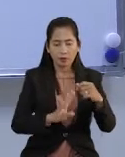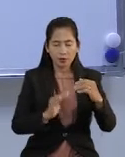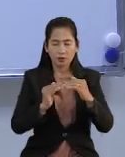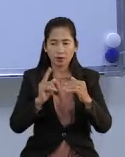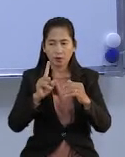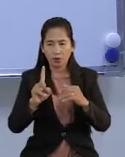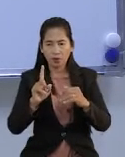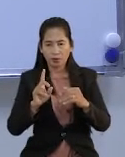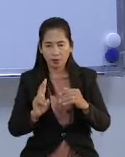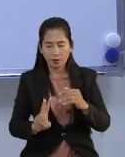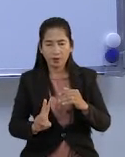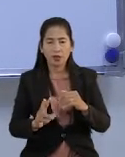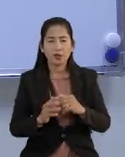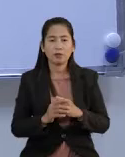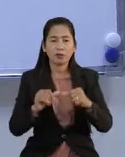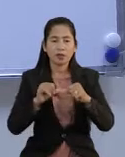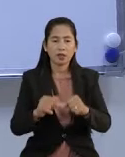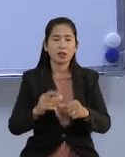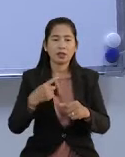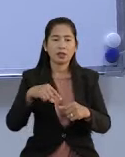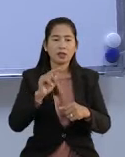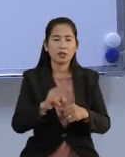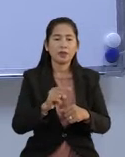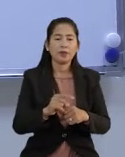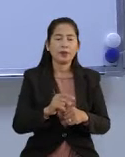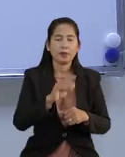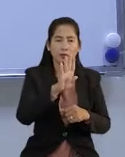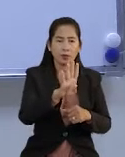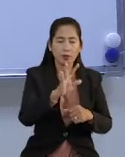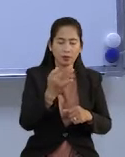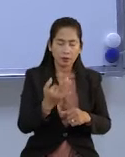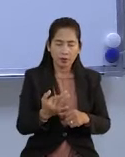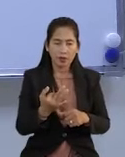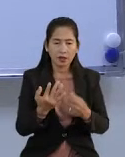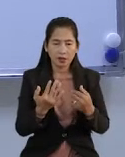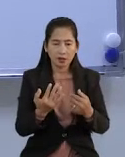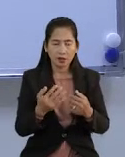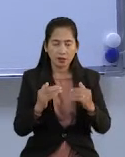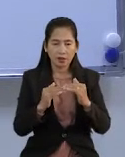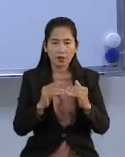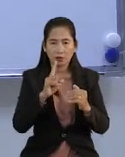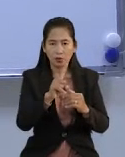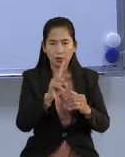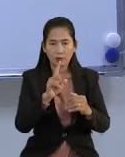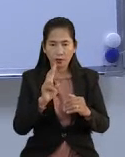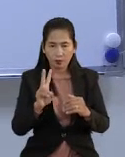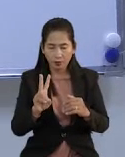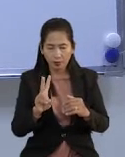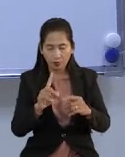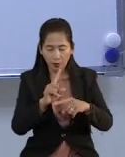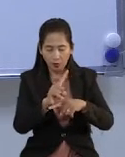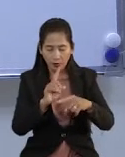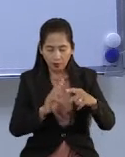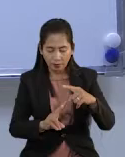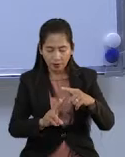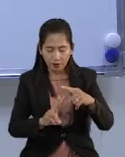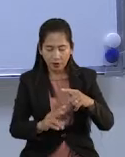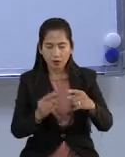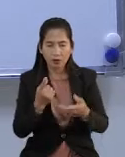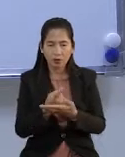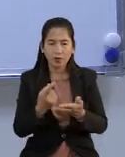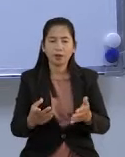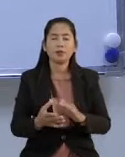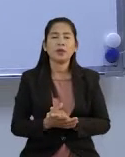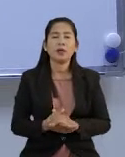chà nè cứ nâng bằng hai con mình to tiết thả ta buôn phịa bầm bầy ni sma nâng mùi phịa pi dạng mạch